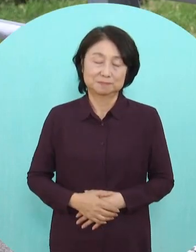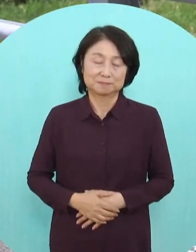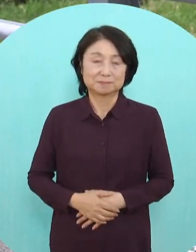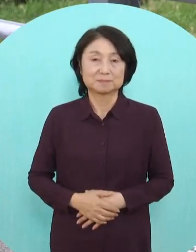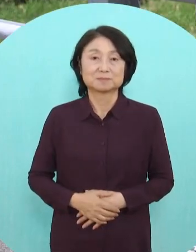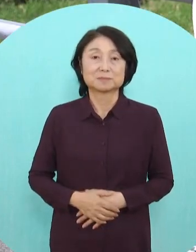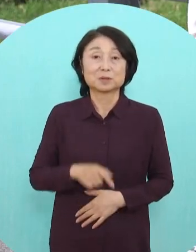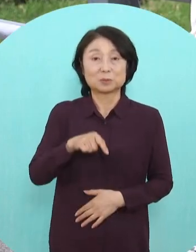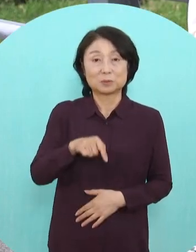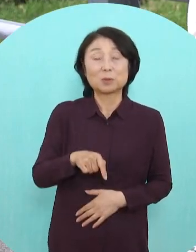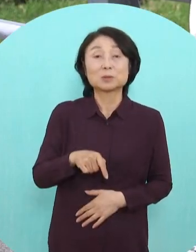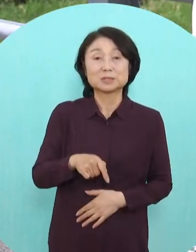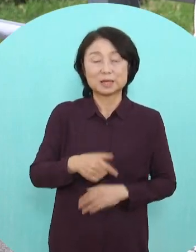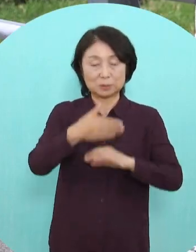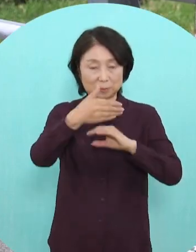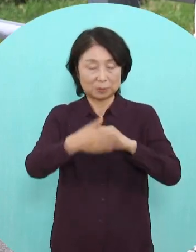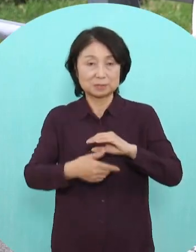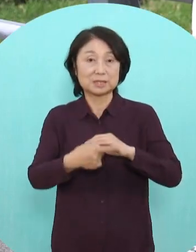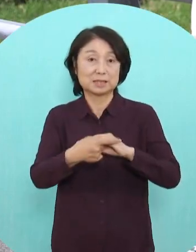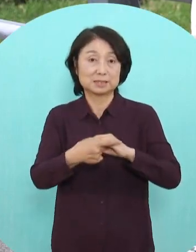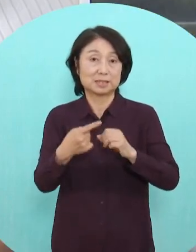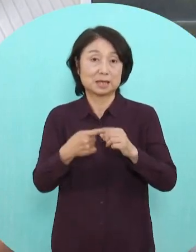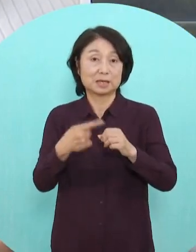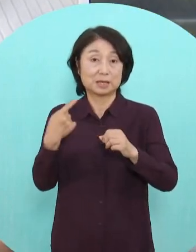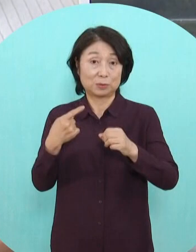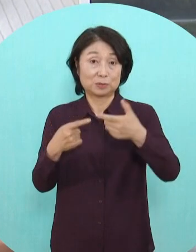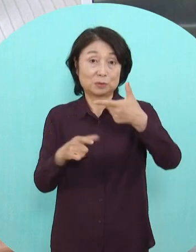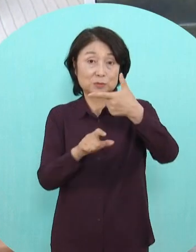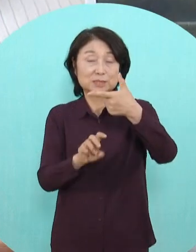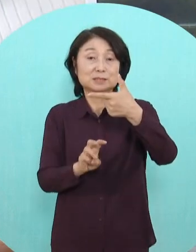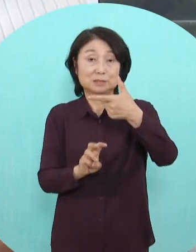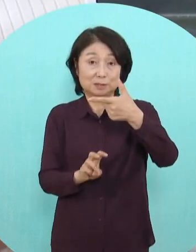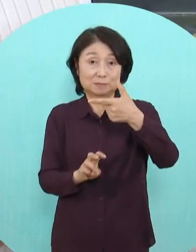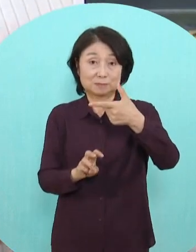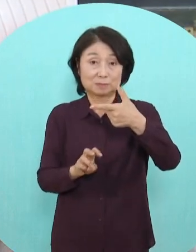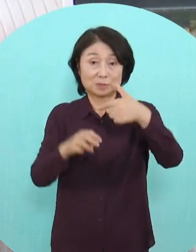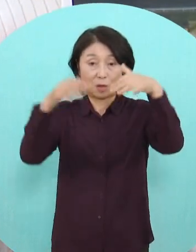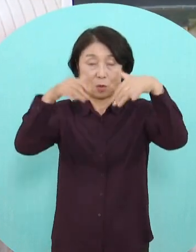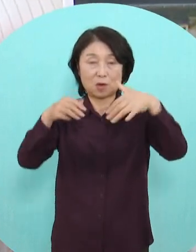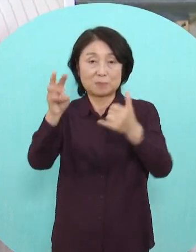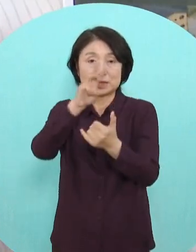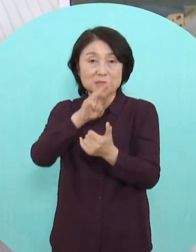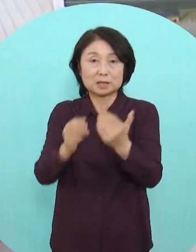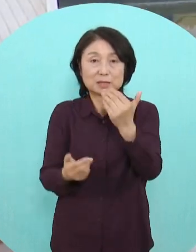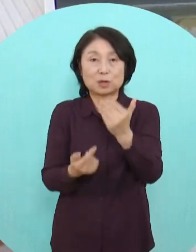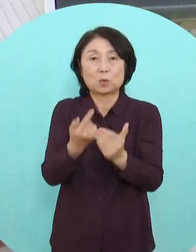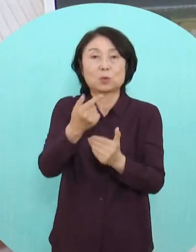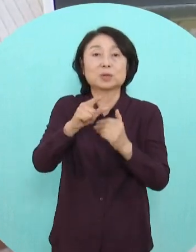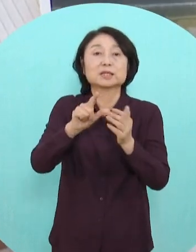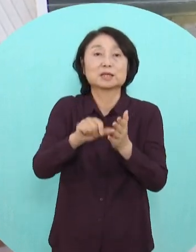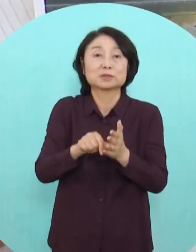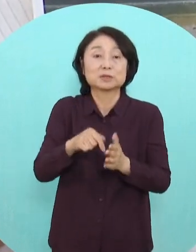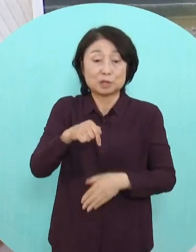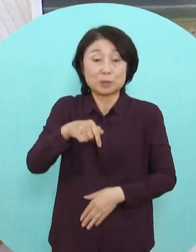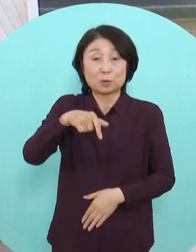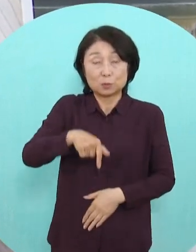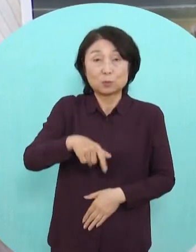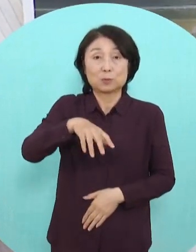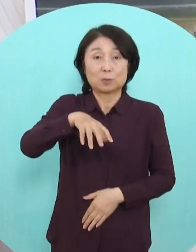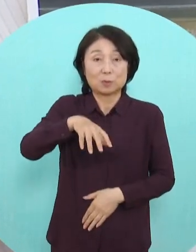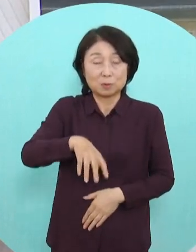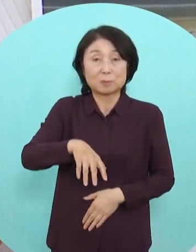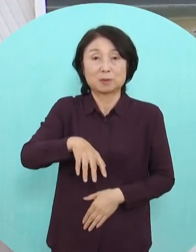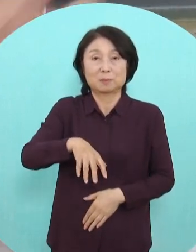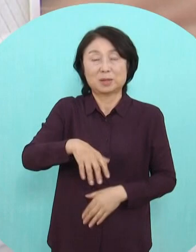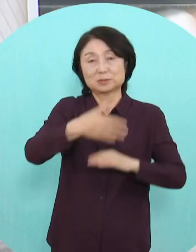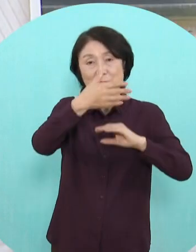坂本さん、 はい、 こちらの写真が去年6月30日に大雨災害が起こった時の今私た